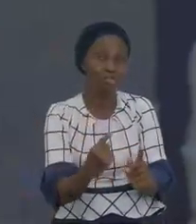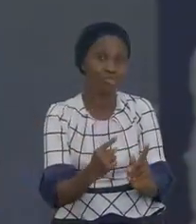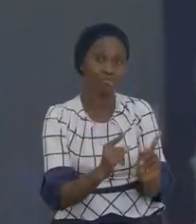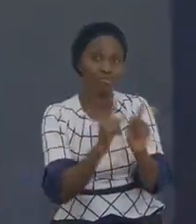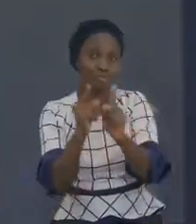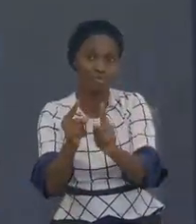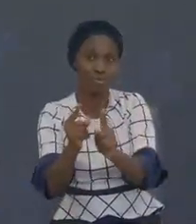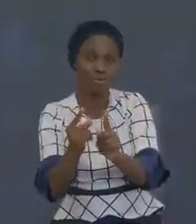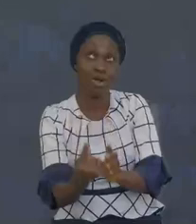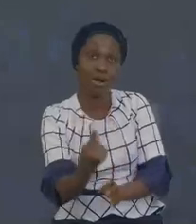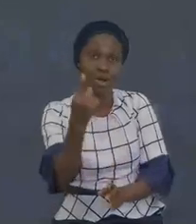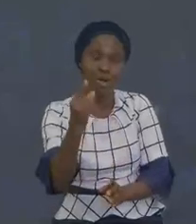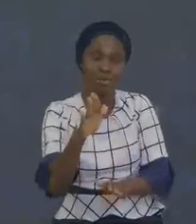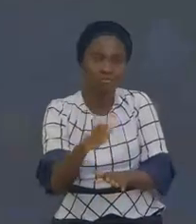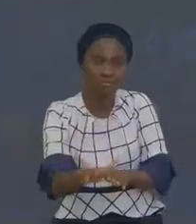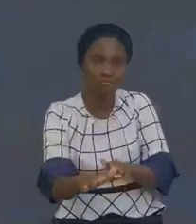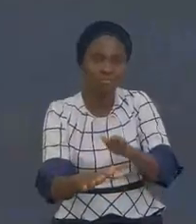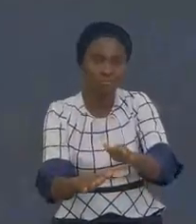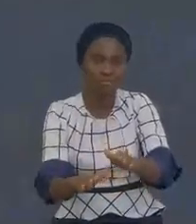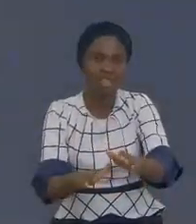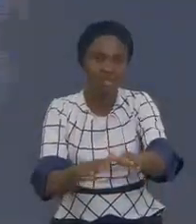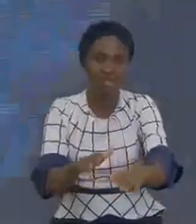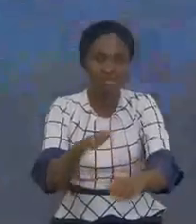par marche pour arriver là-bas.